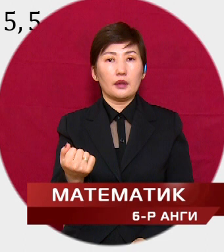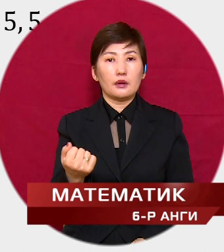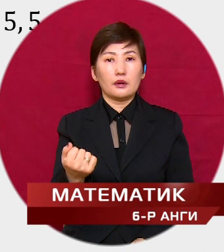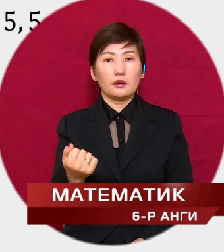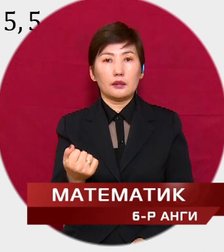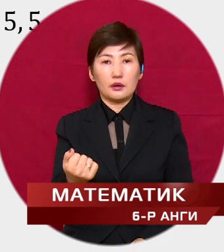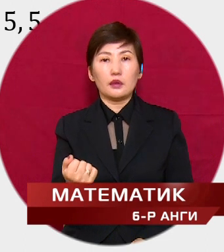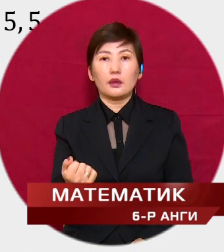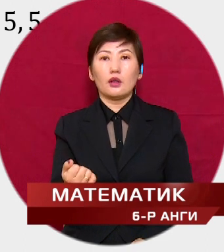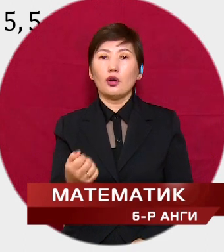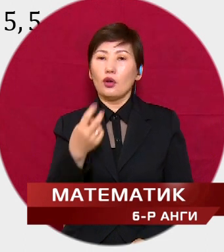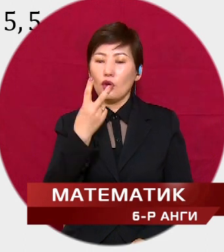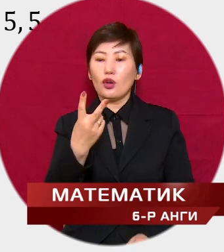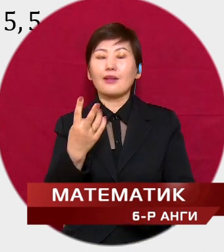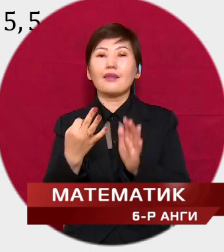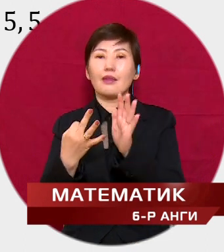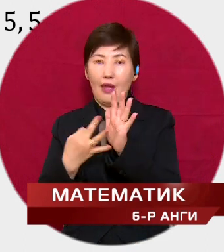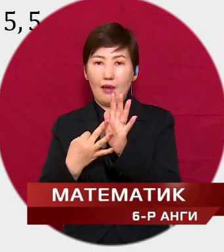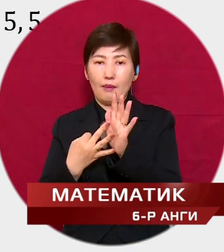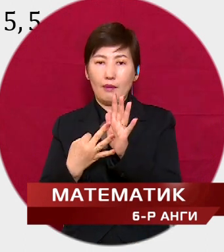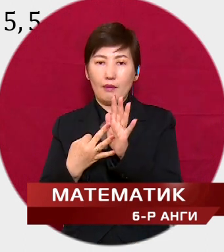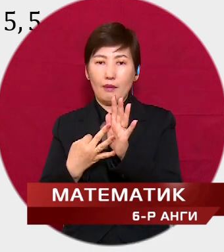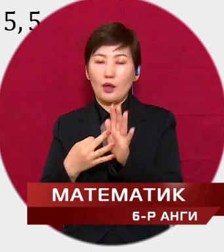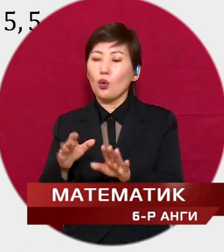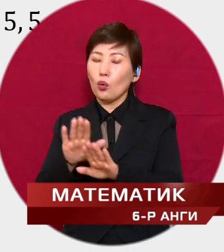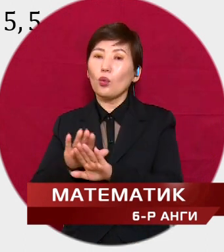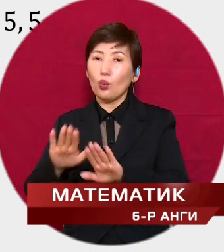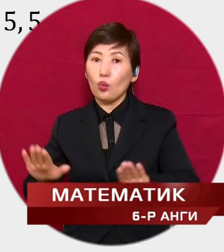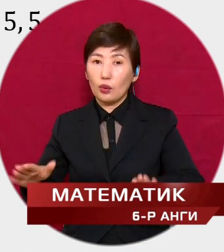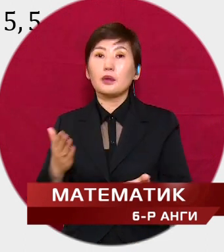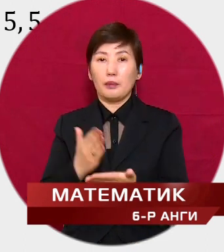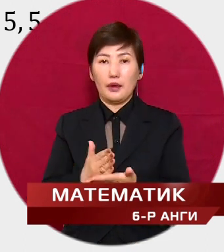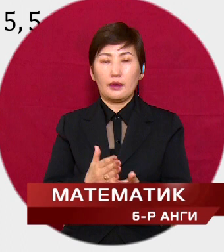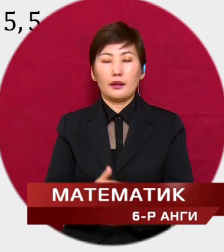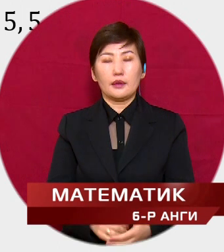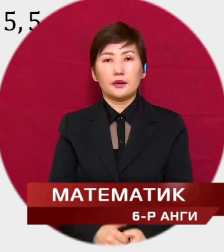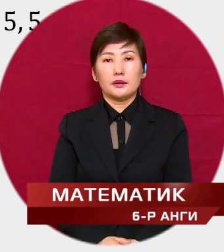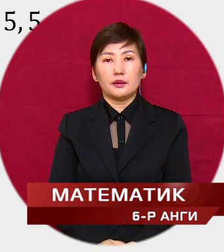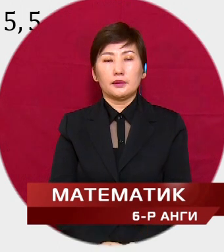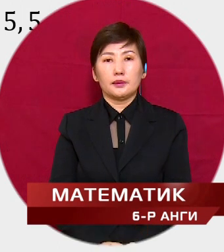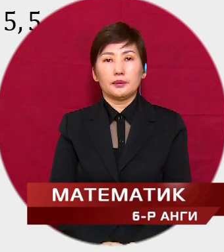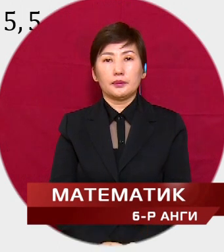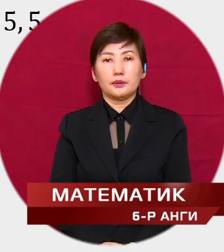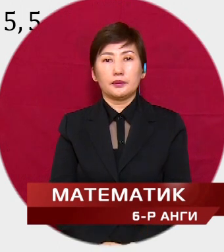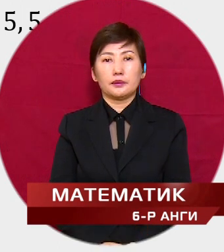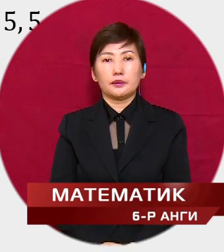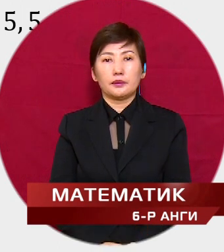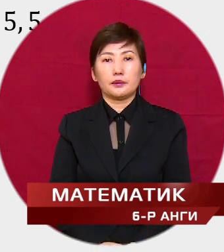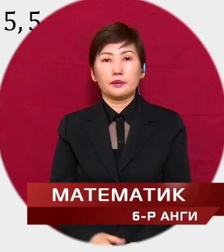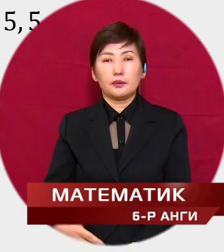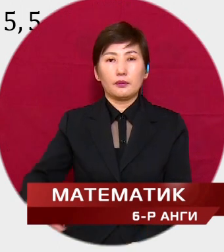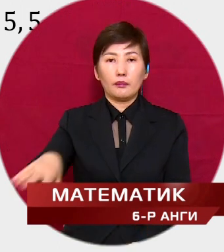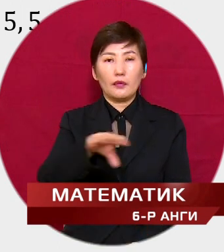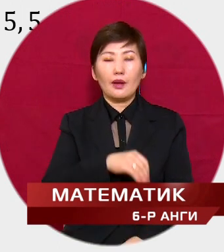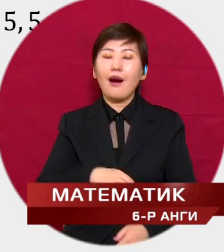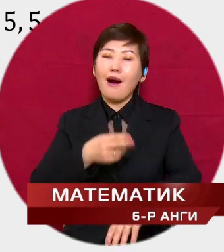гэсэн тоонуудыг нэмэхээр 28 гарч байгаа учраас ангид маань 28 сурагч байсан байна гэсэн үг. За одоо бүгдээрээ бүх